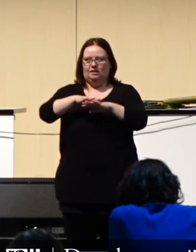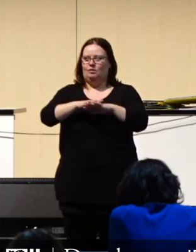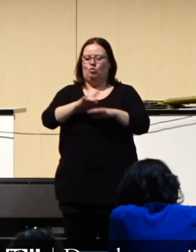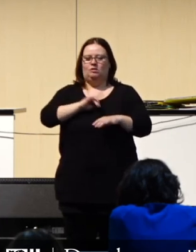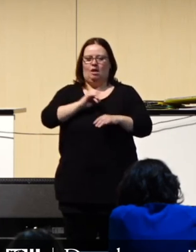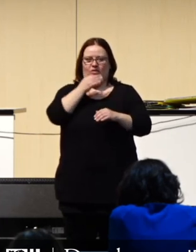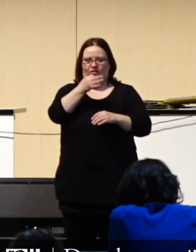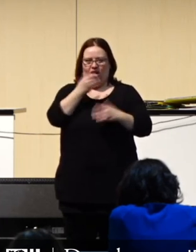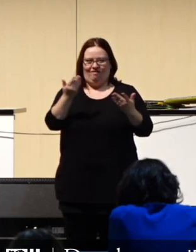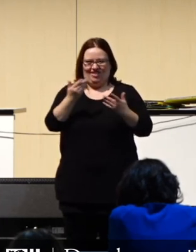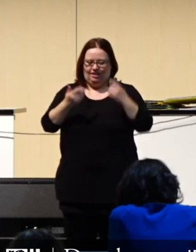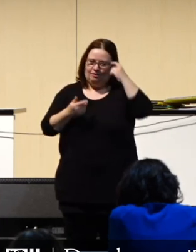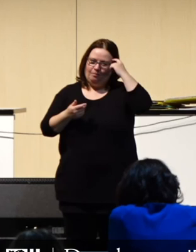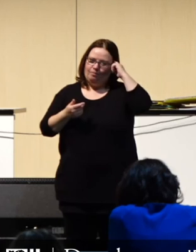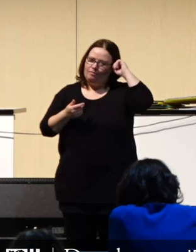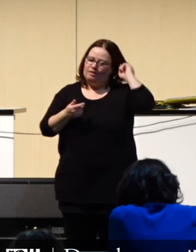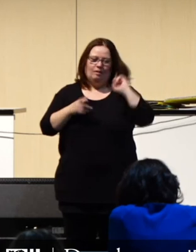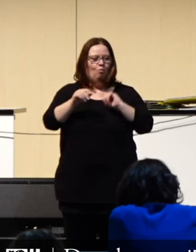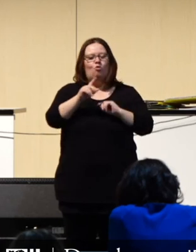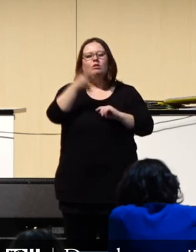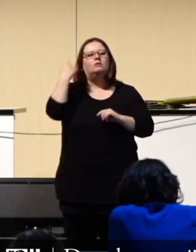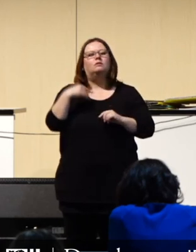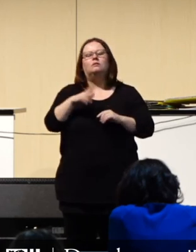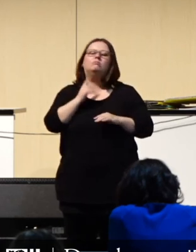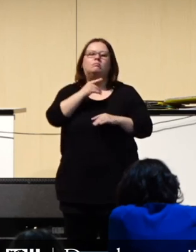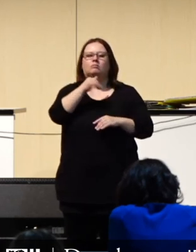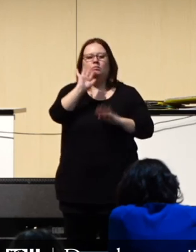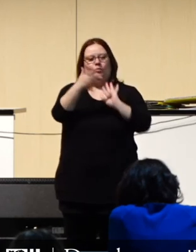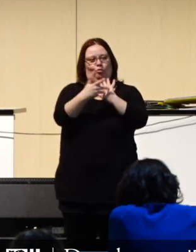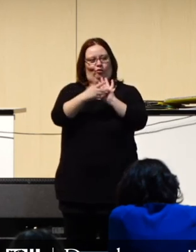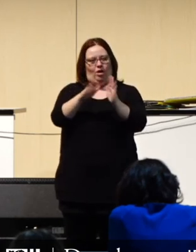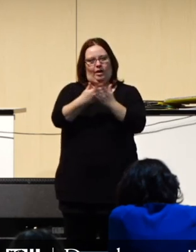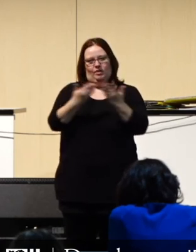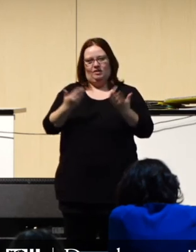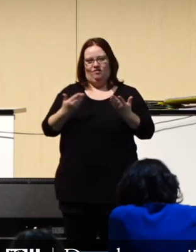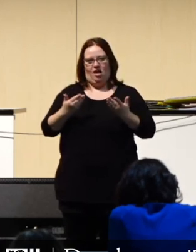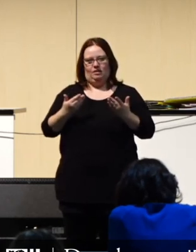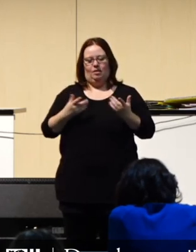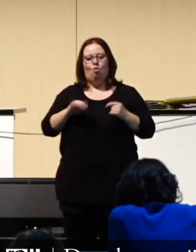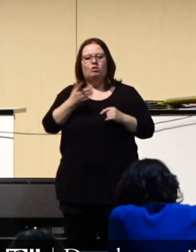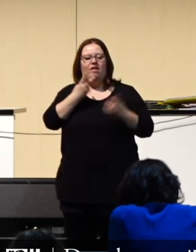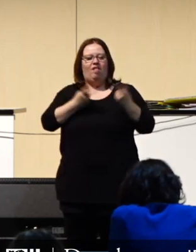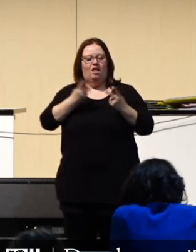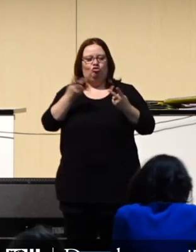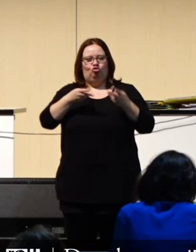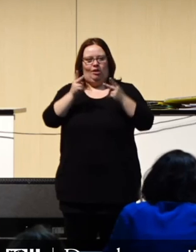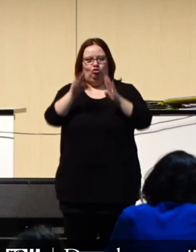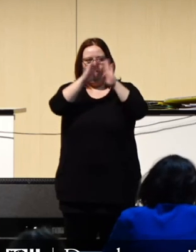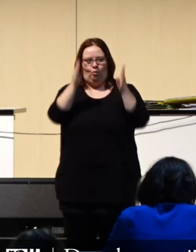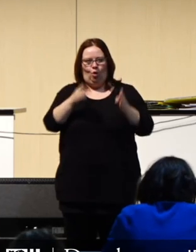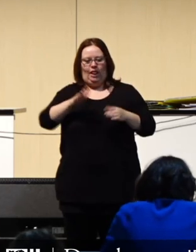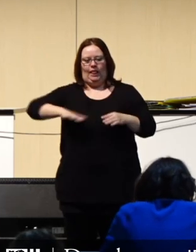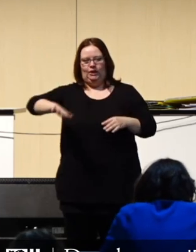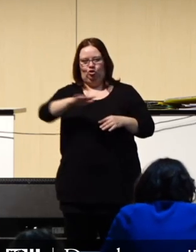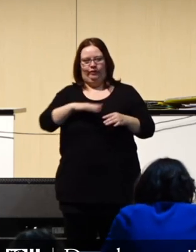ich folgende Frage. Was hat die zugesagte Prüfung ergeben? Das heißt, welche städtischen Gebäude, Liegenschaften